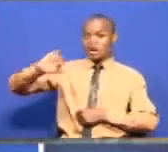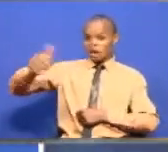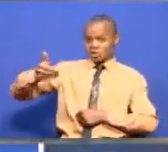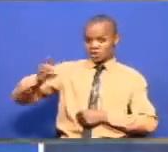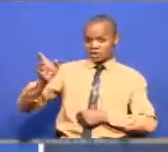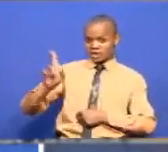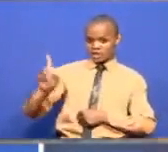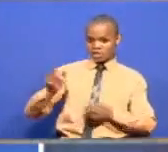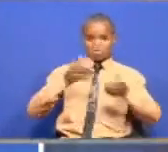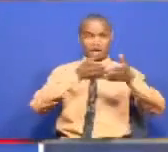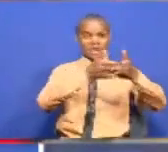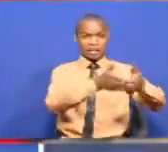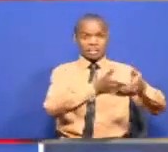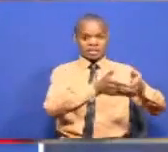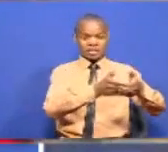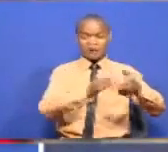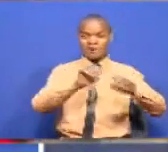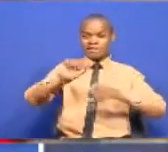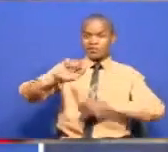inaongoza kwa visa